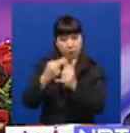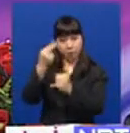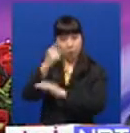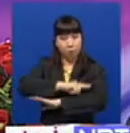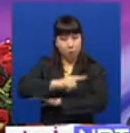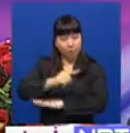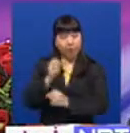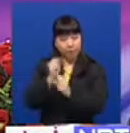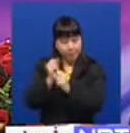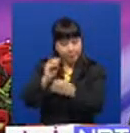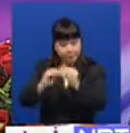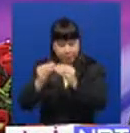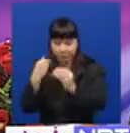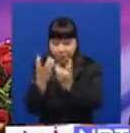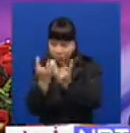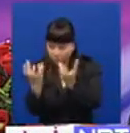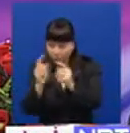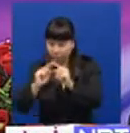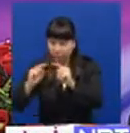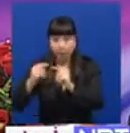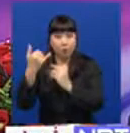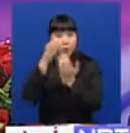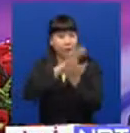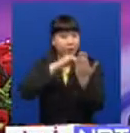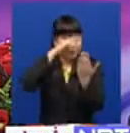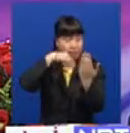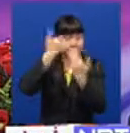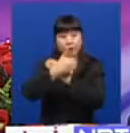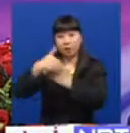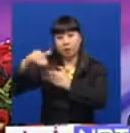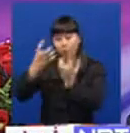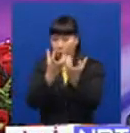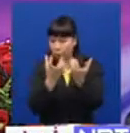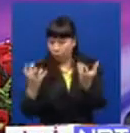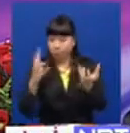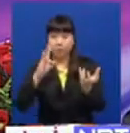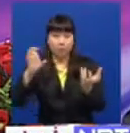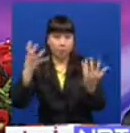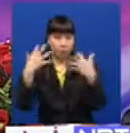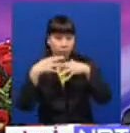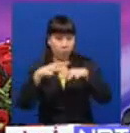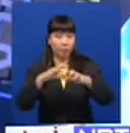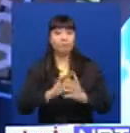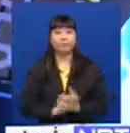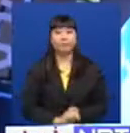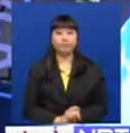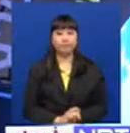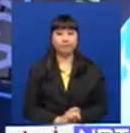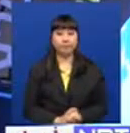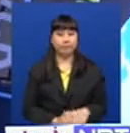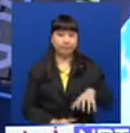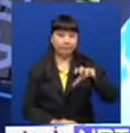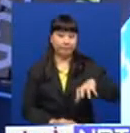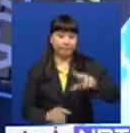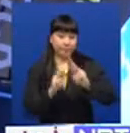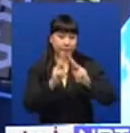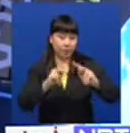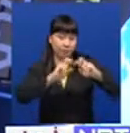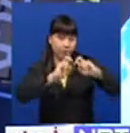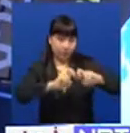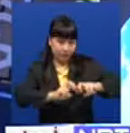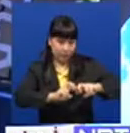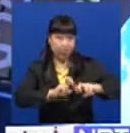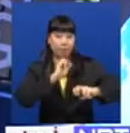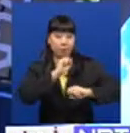ซึ่งมีผลงานการประดิษฐ์ของทั้งคนไทยและต่างชาติกว่า 700ผลงานร่วมจัดแสดงสำนักงานคณะกรรมการวิจัยแห่งชาติ